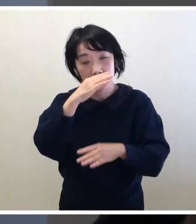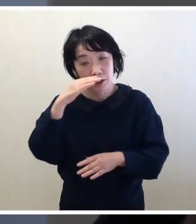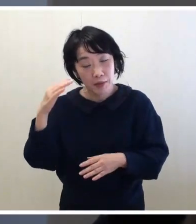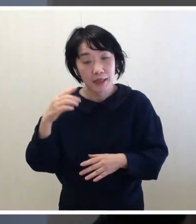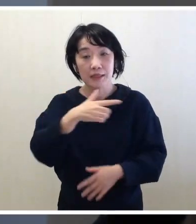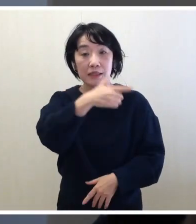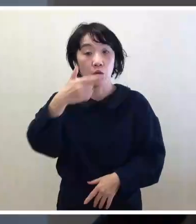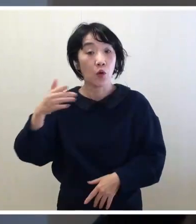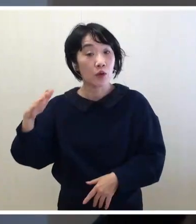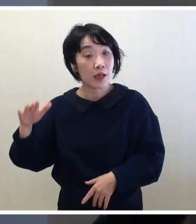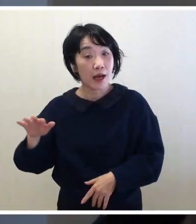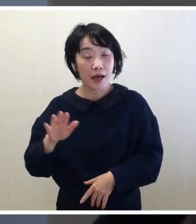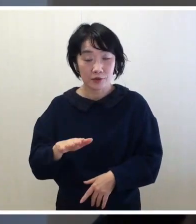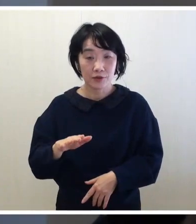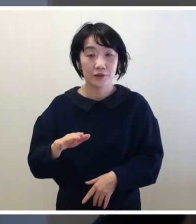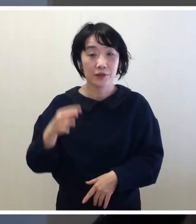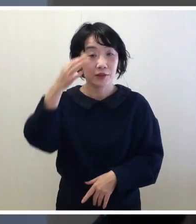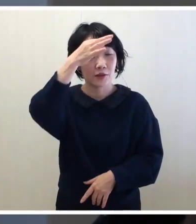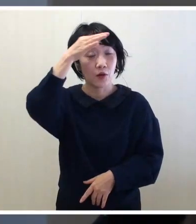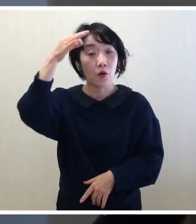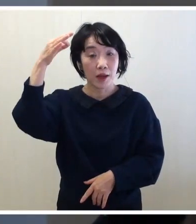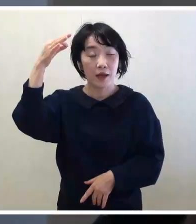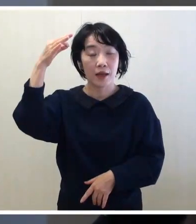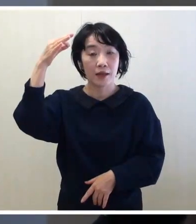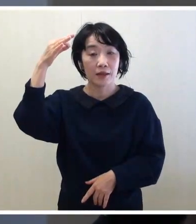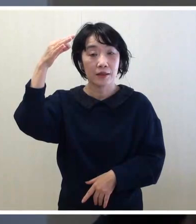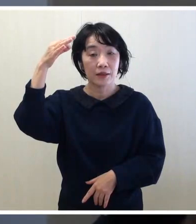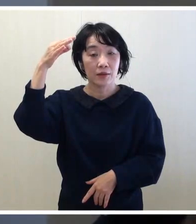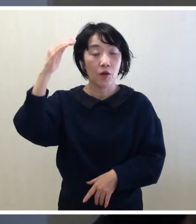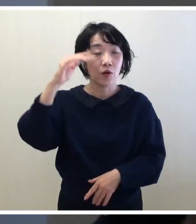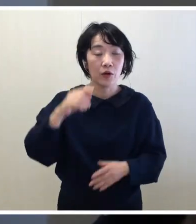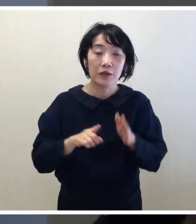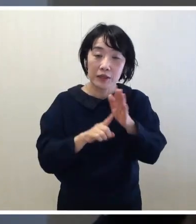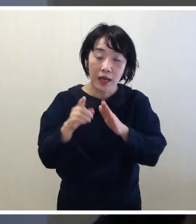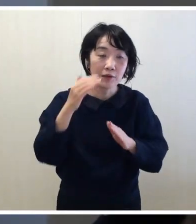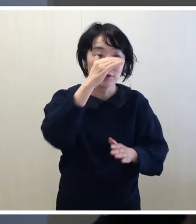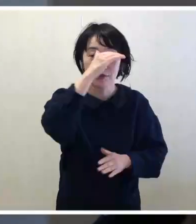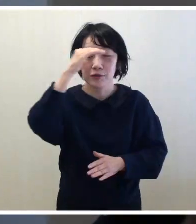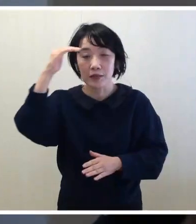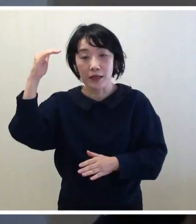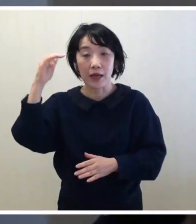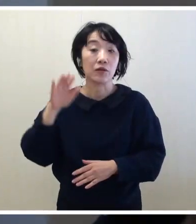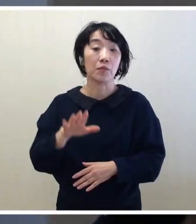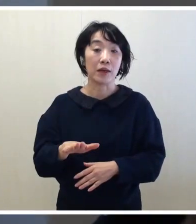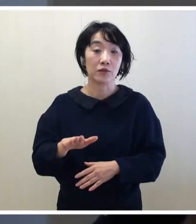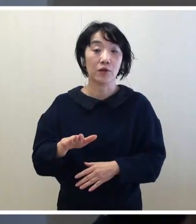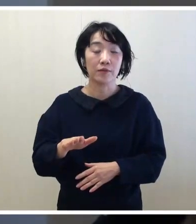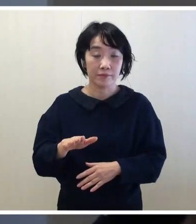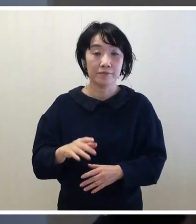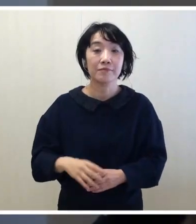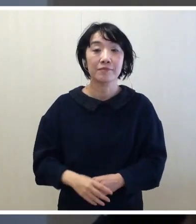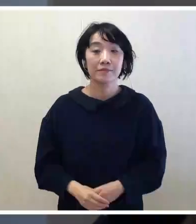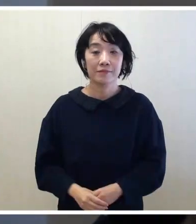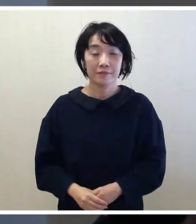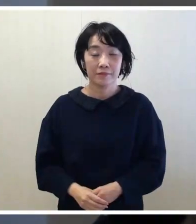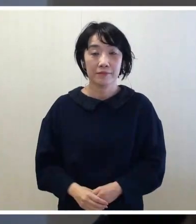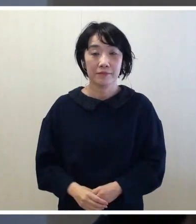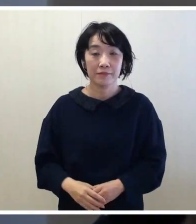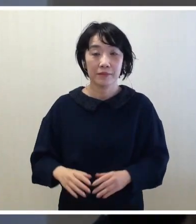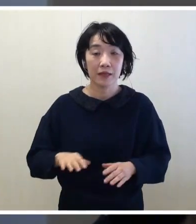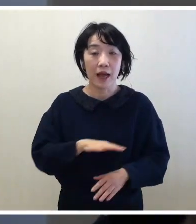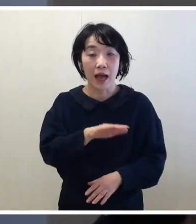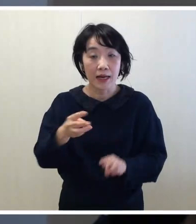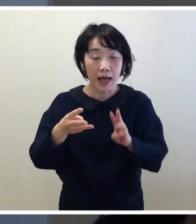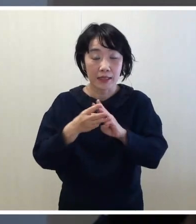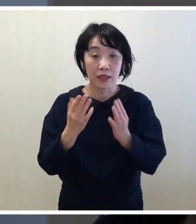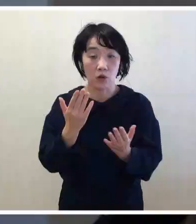かな自然と六甲山を背景とした神戸の、まあ、景観です、代表する景観に恵まれておるというエリアでござい